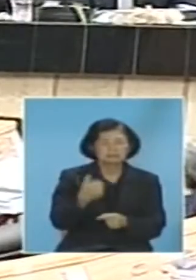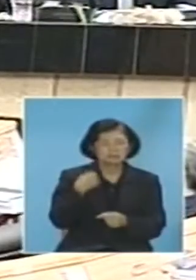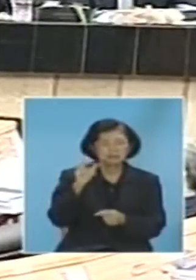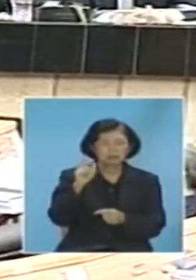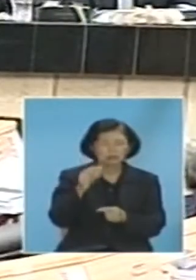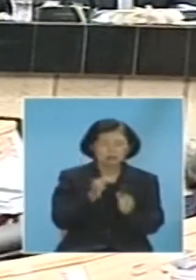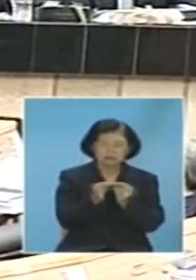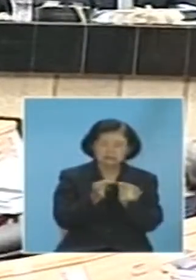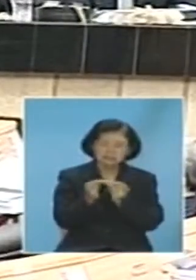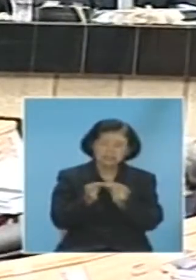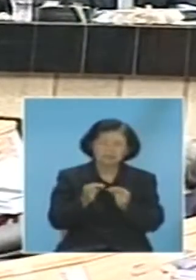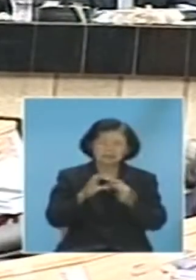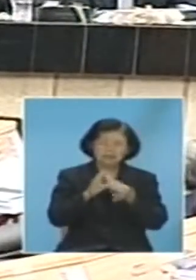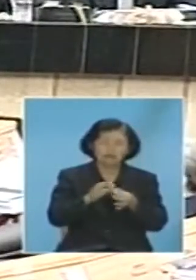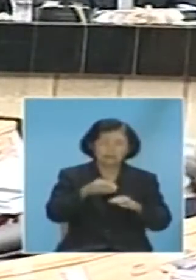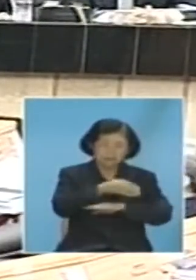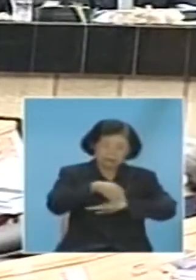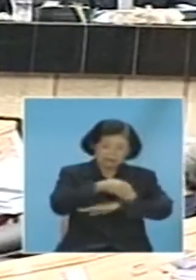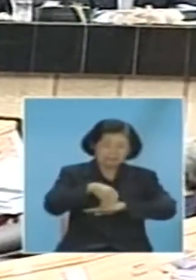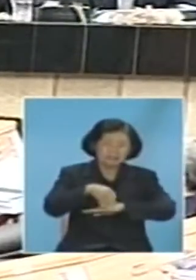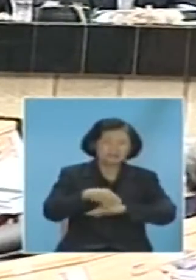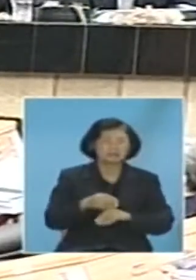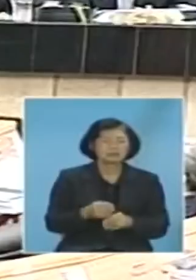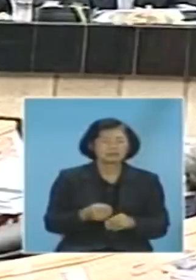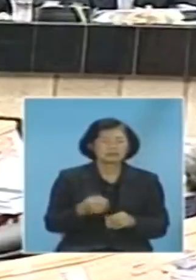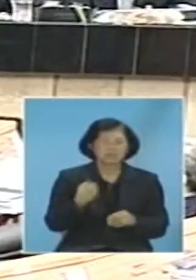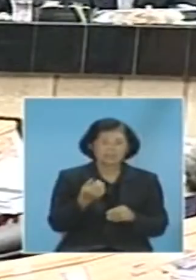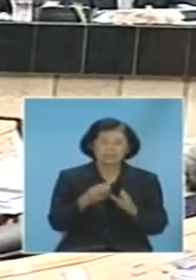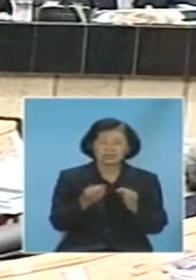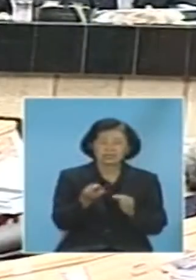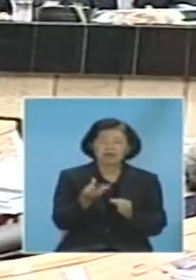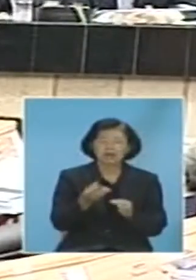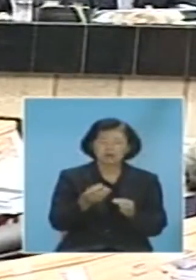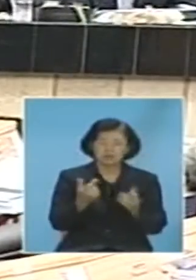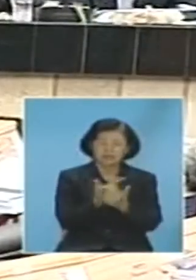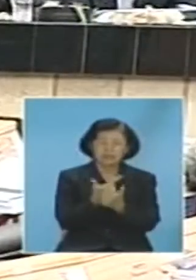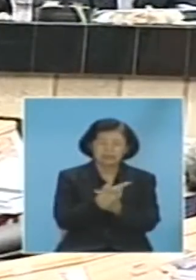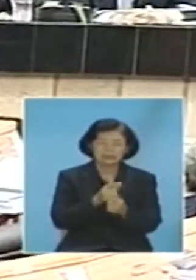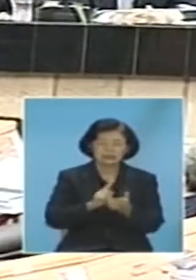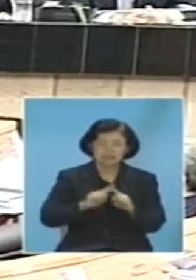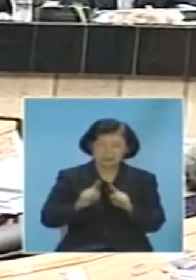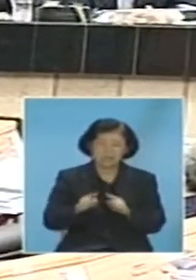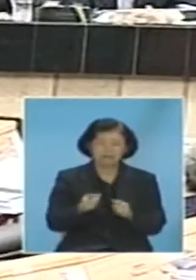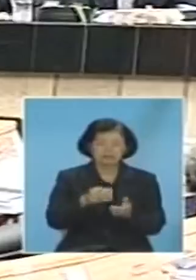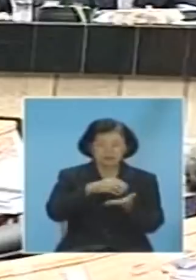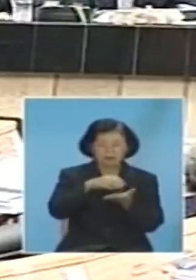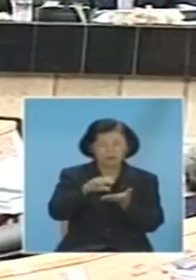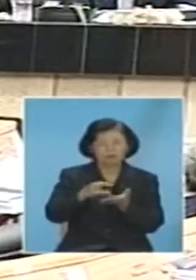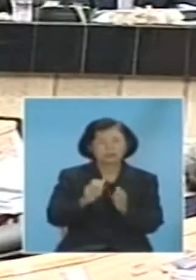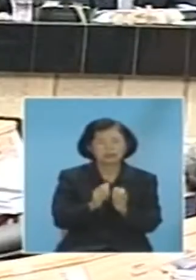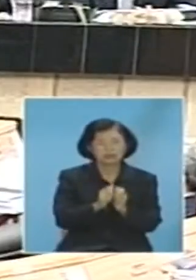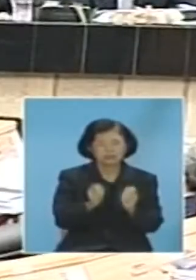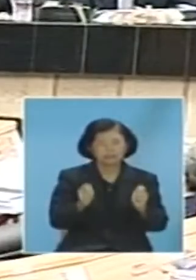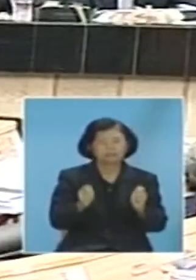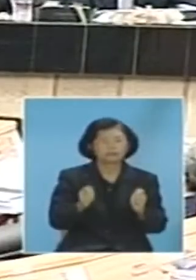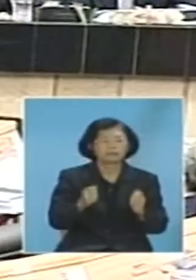ข้อชี้แจงทางบัญชีแล้วก็มีเรื่องของข้าวในสต็อกค่ะก็ต้องเรียนว่าสำหรับตัวเลขนี้นะคะที่เรียนว่าคณะอนุกรรมการ